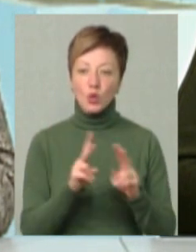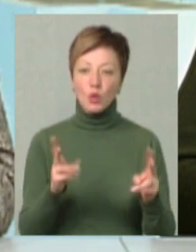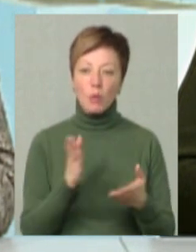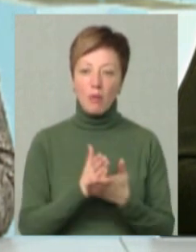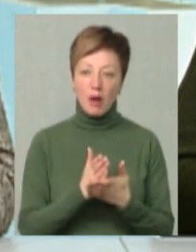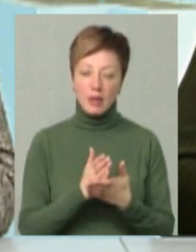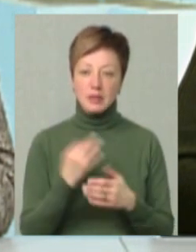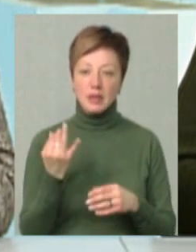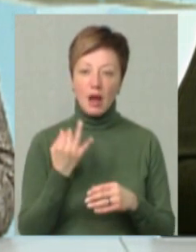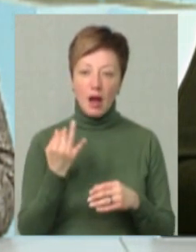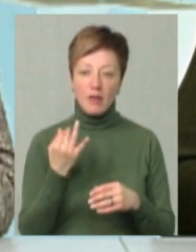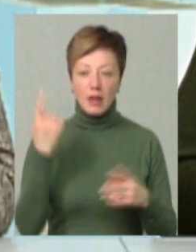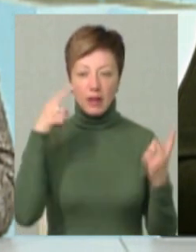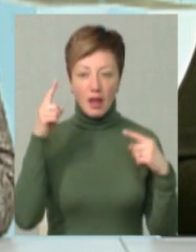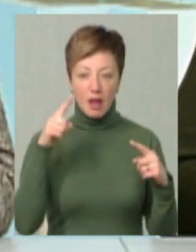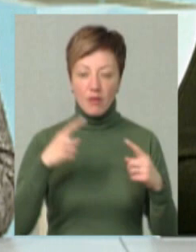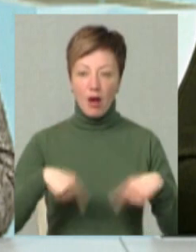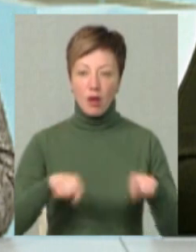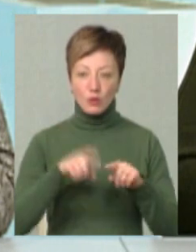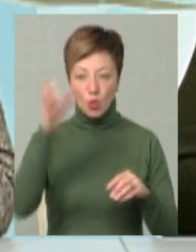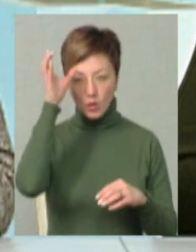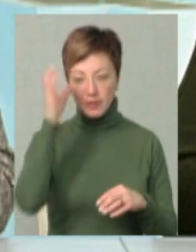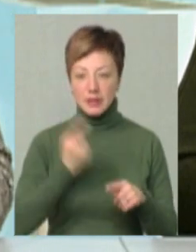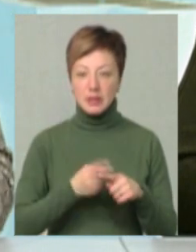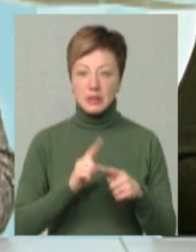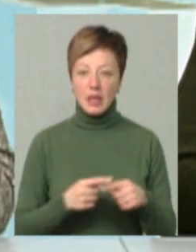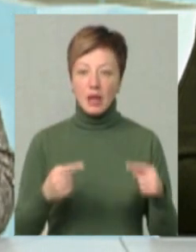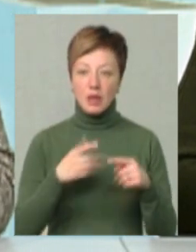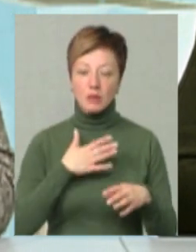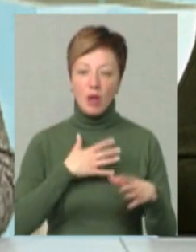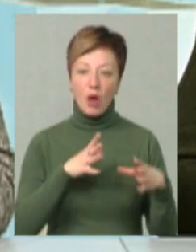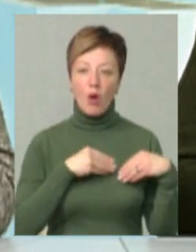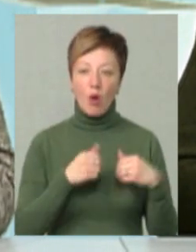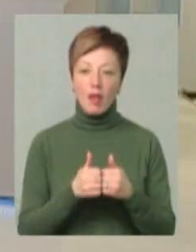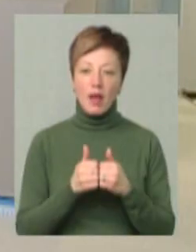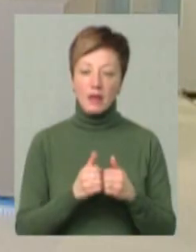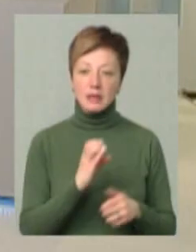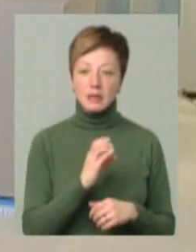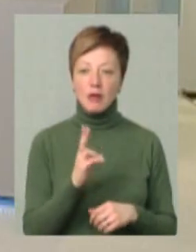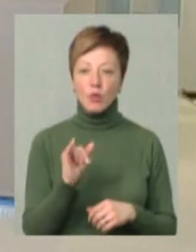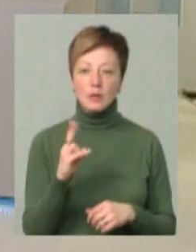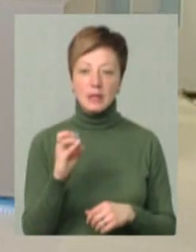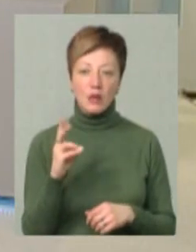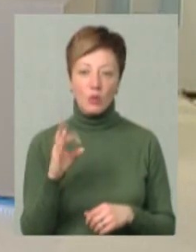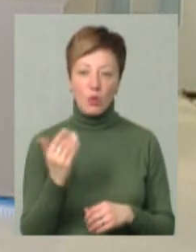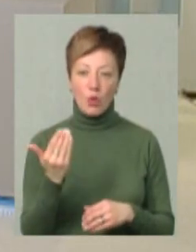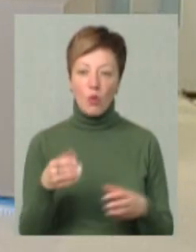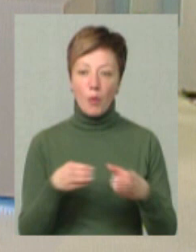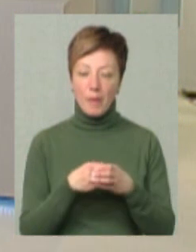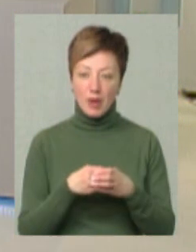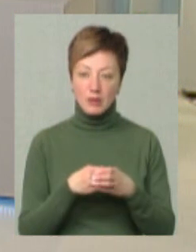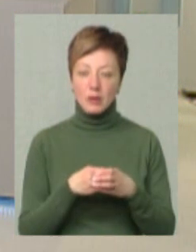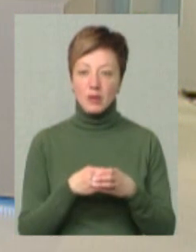мають цікаві ідеї у галузі освіти. Це якраз мій колега Станіслав Куценко, це його команда